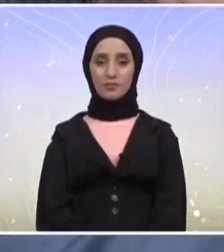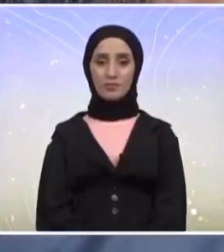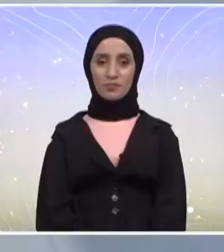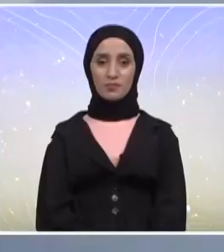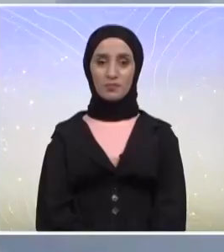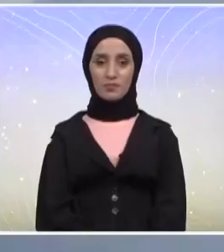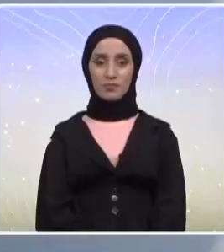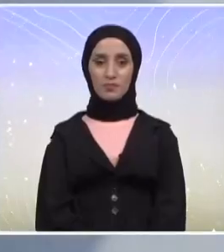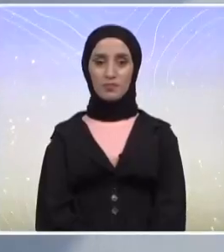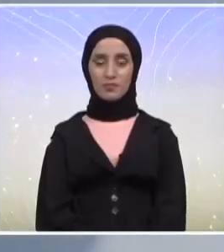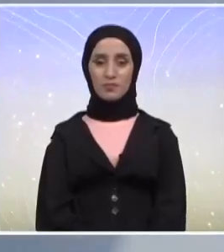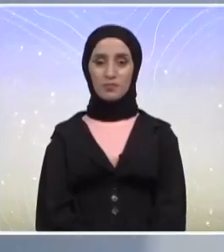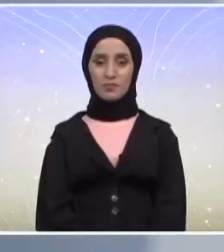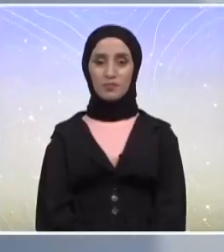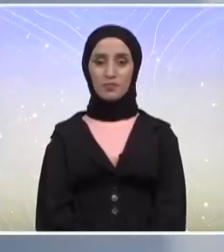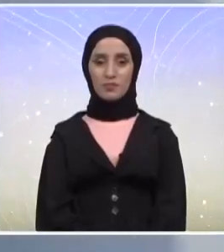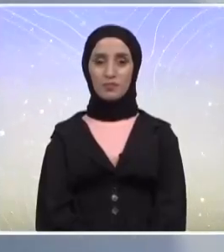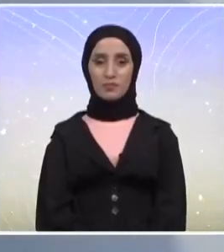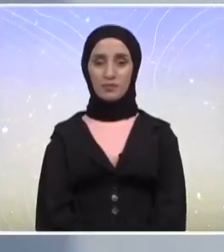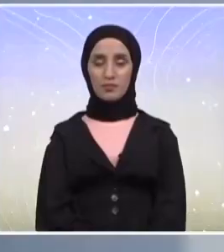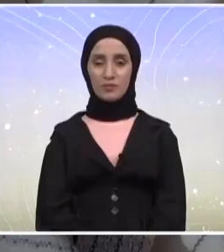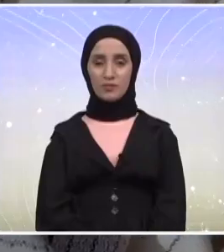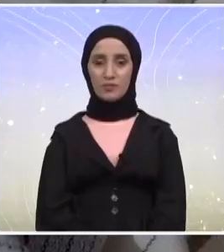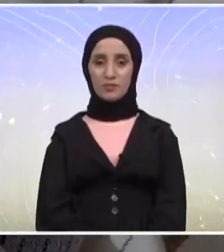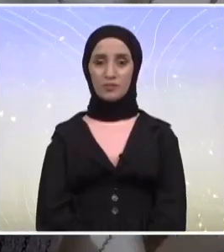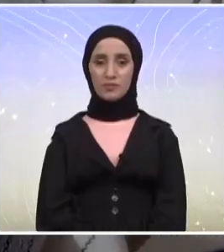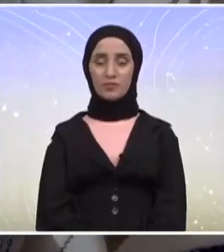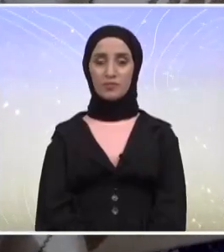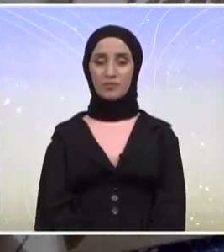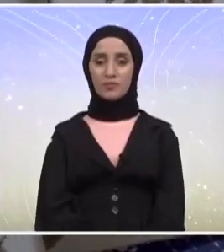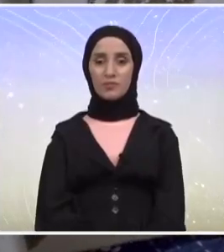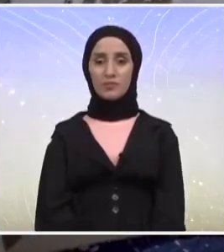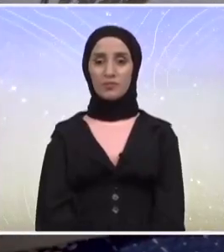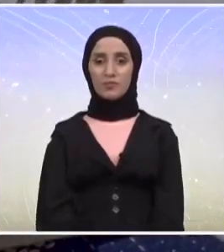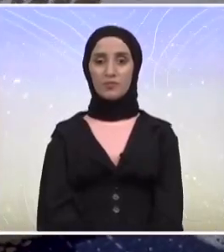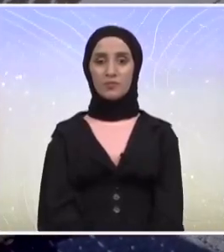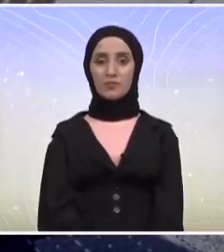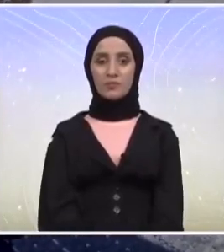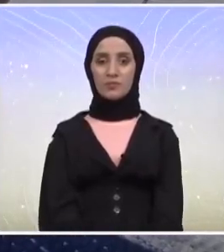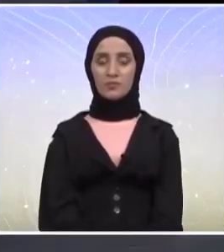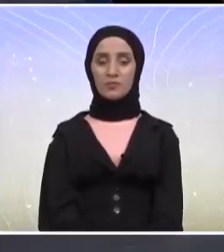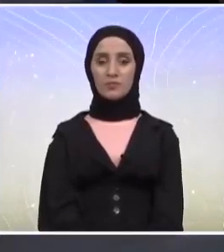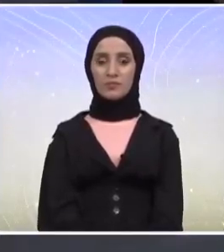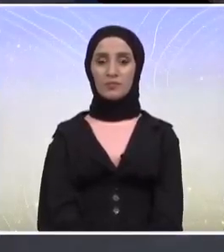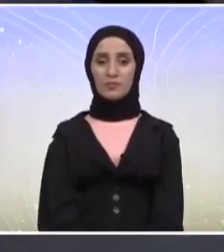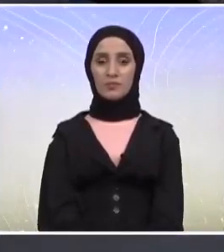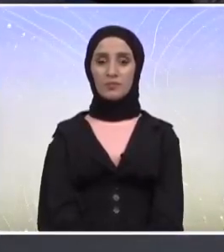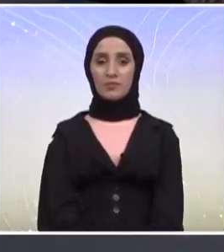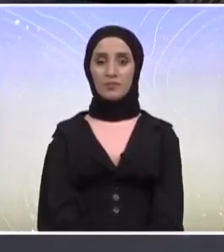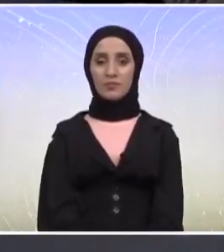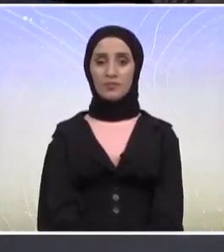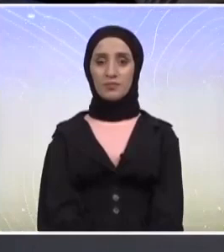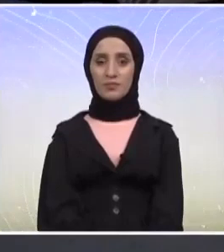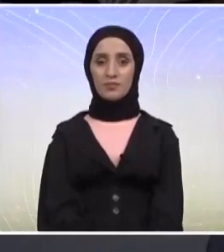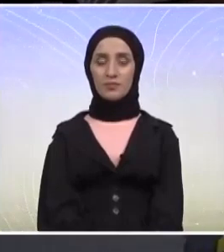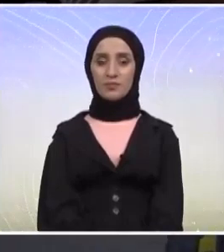تخيل قيمة الكلمة لإنسان قد كبر همه ويسمع لا